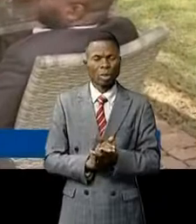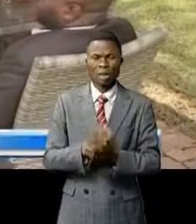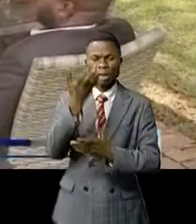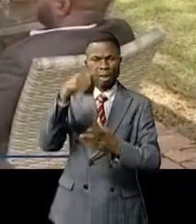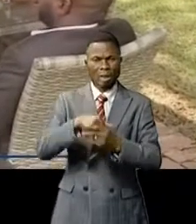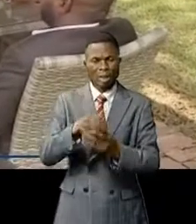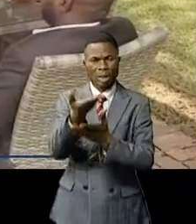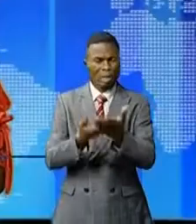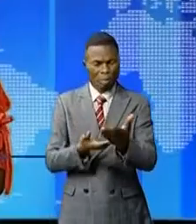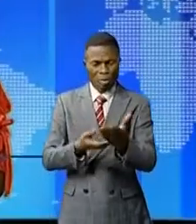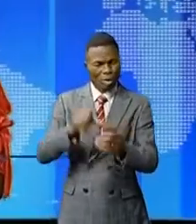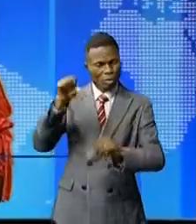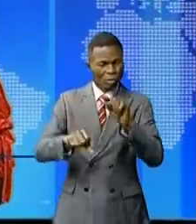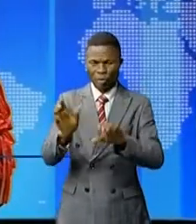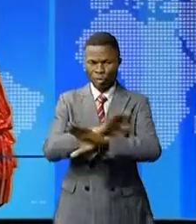dans la zone rouge.